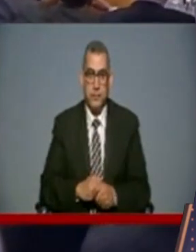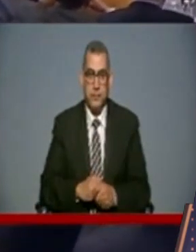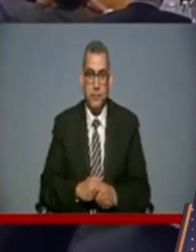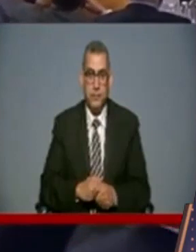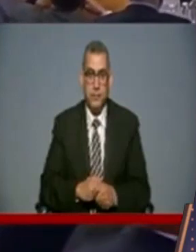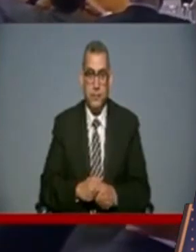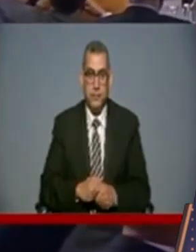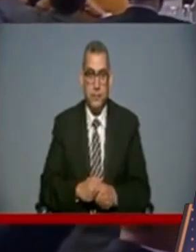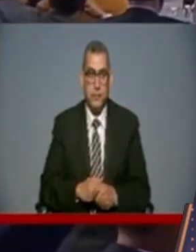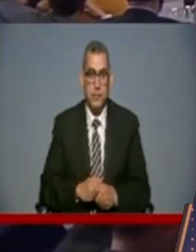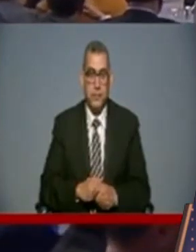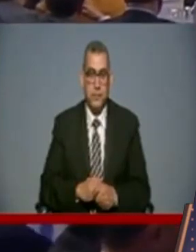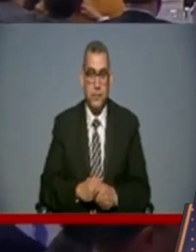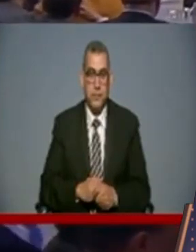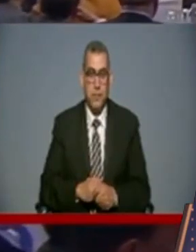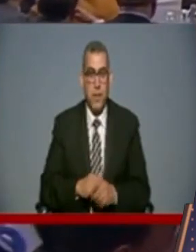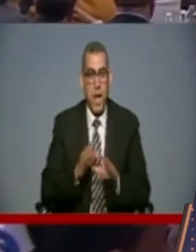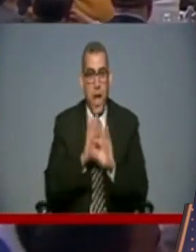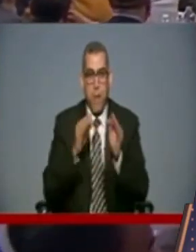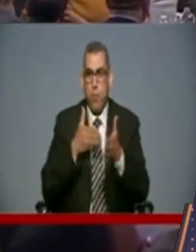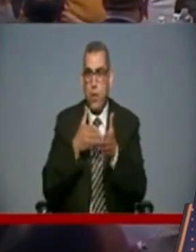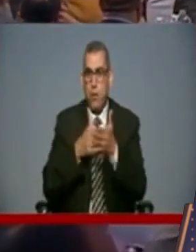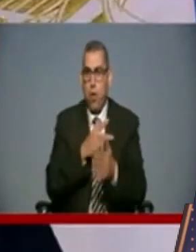تضافر الجهود والاستمرار في